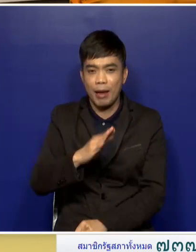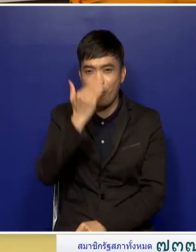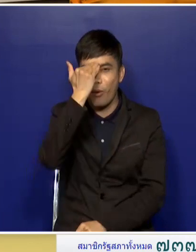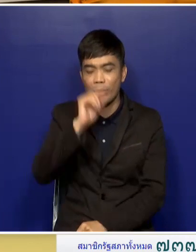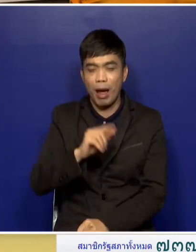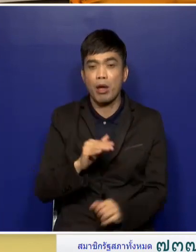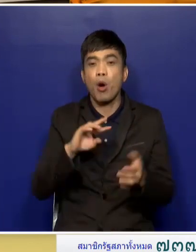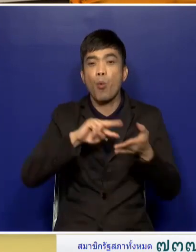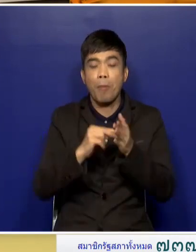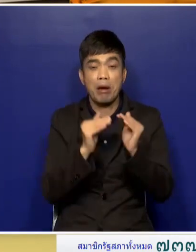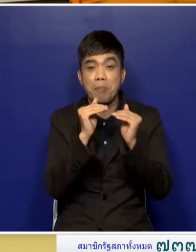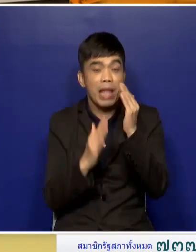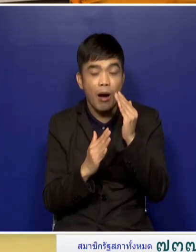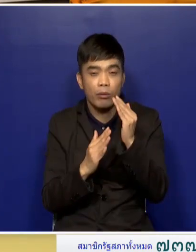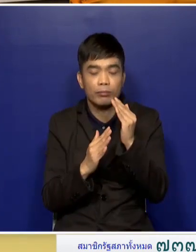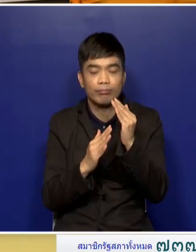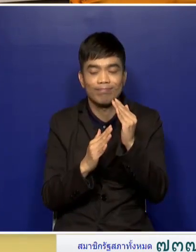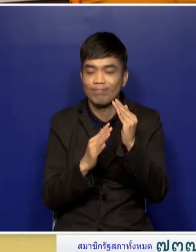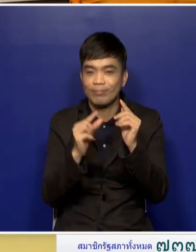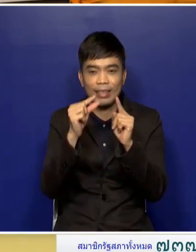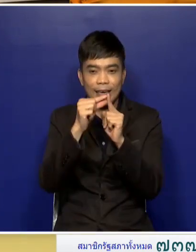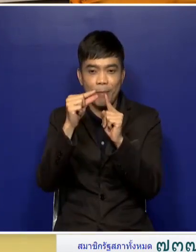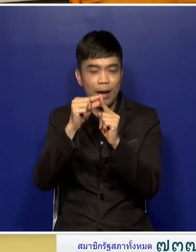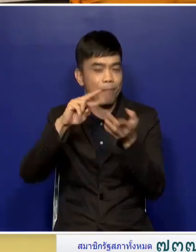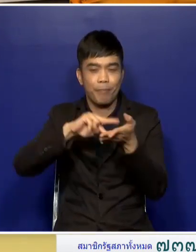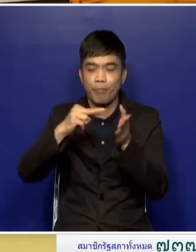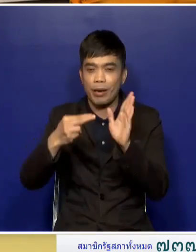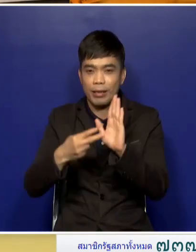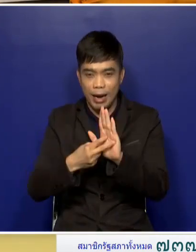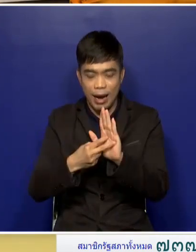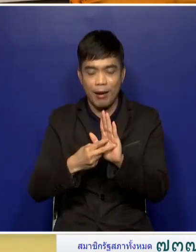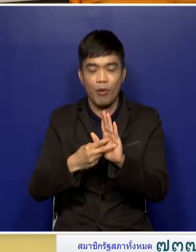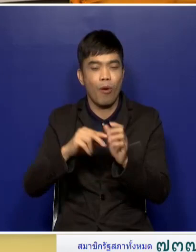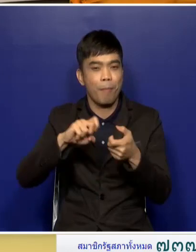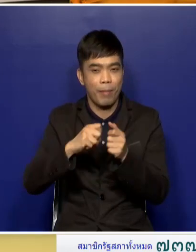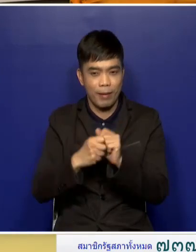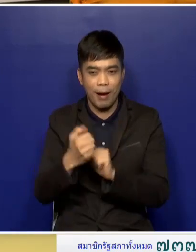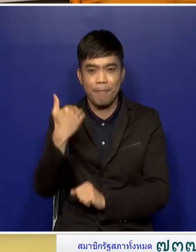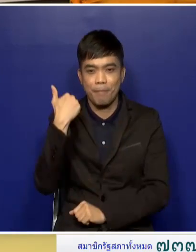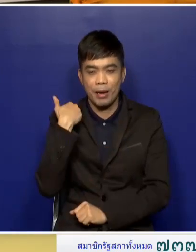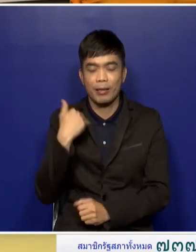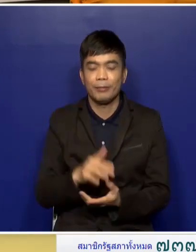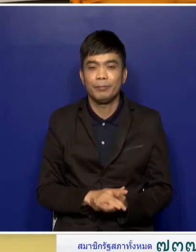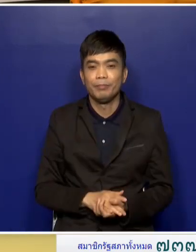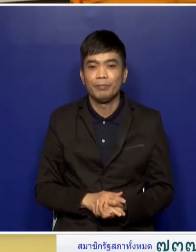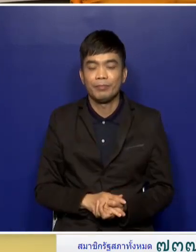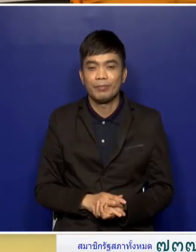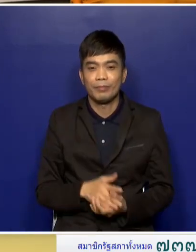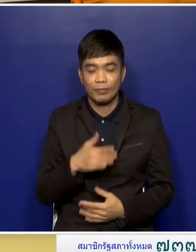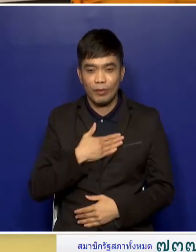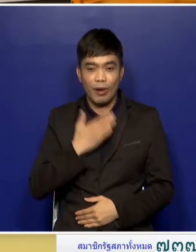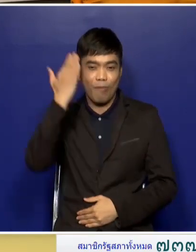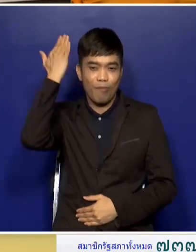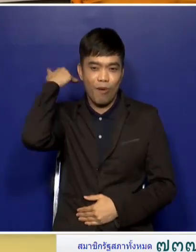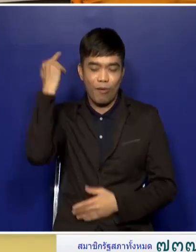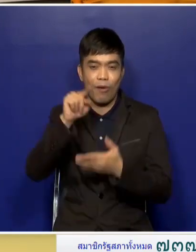ภาพอเมผมย้อนกบไปตอนที่ตัผมหา